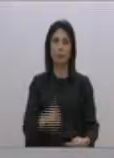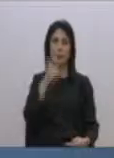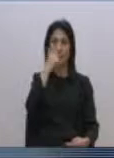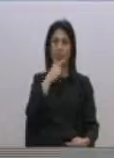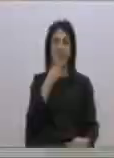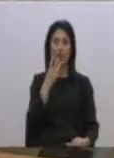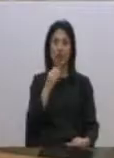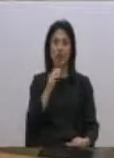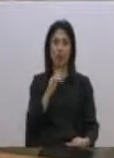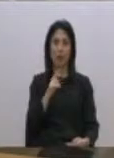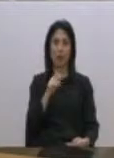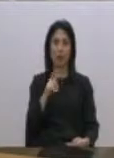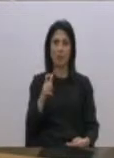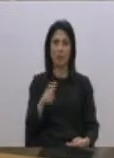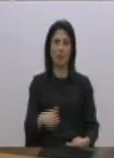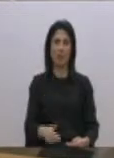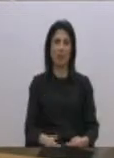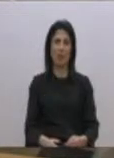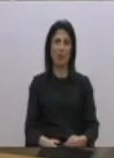შალვა შავგულიძე.